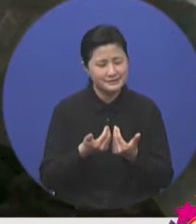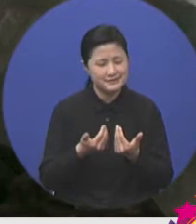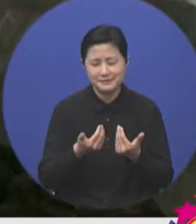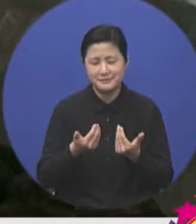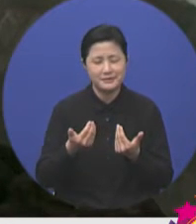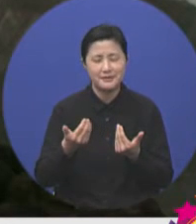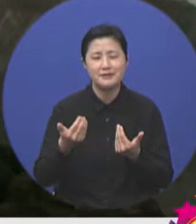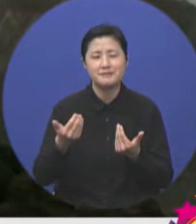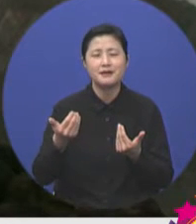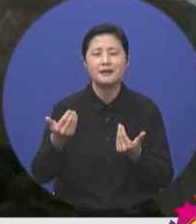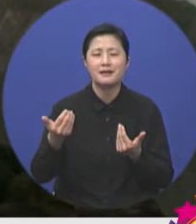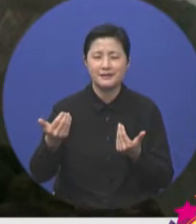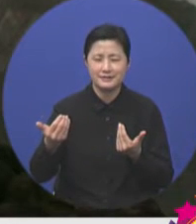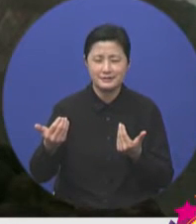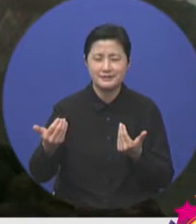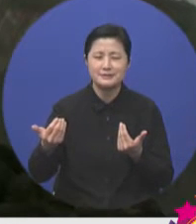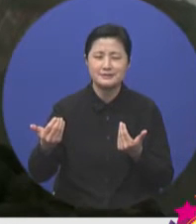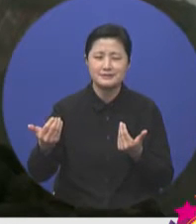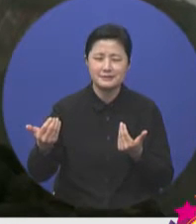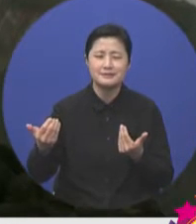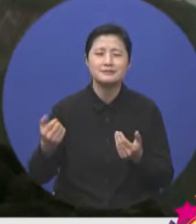쓰라린